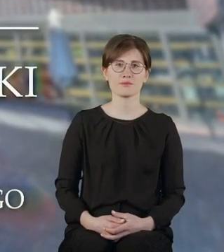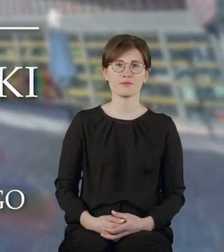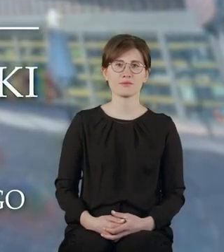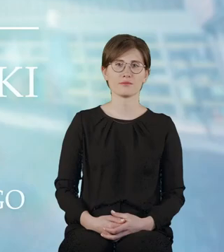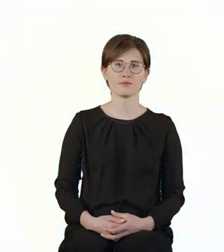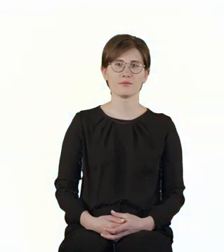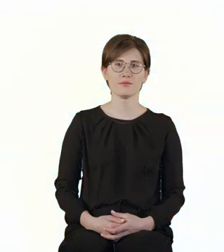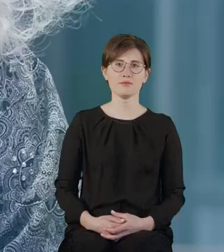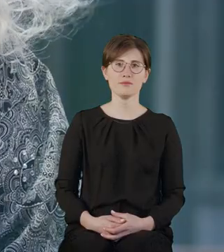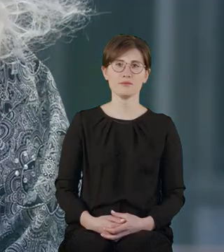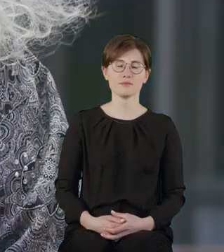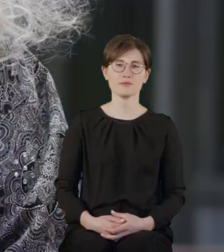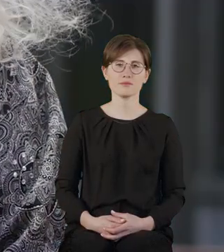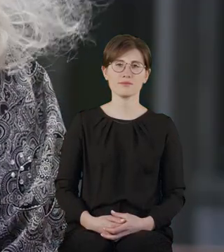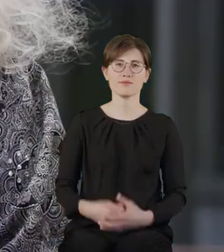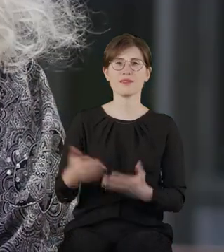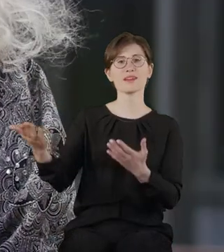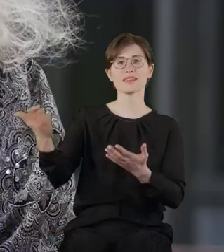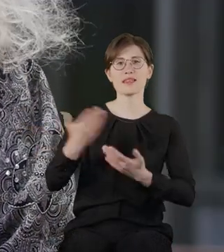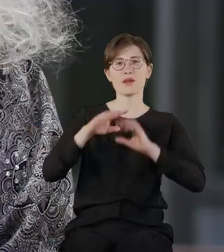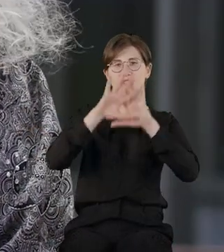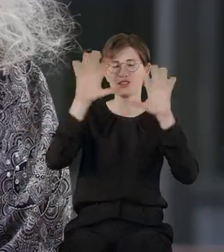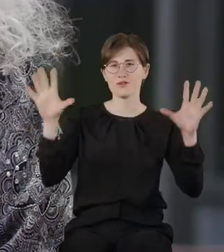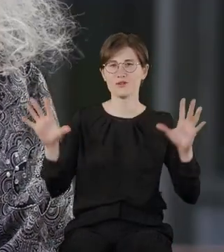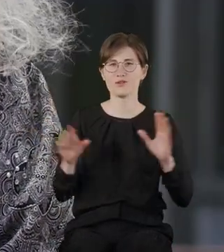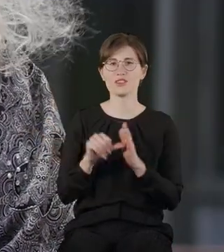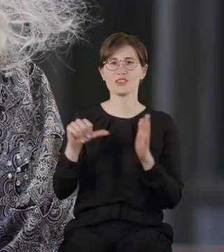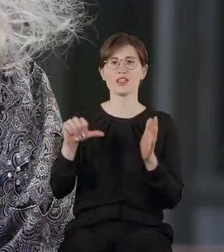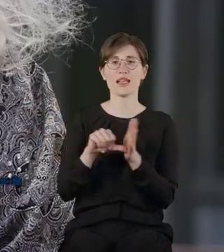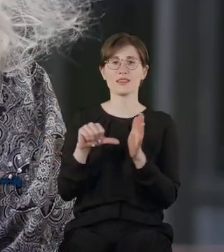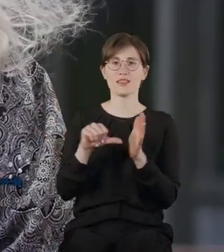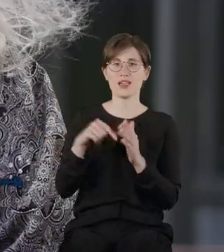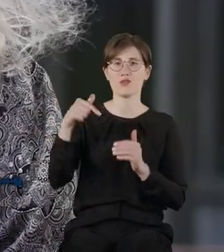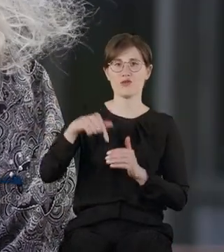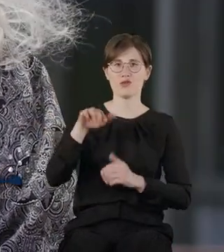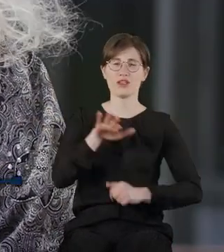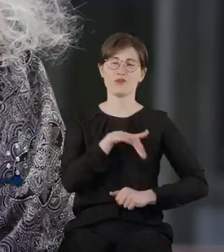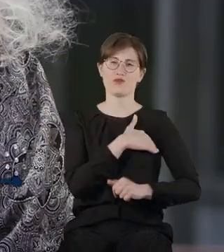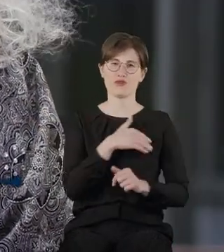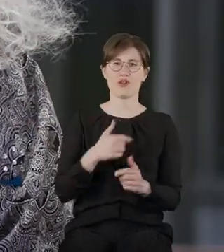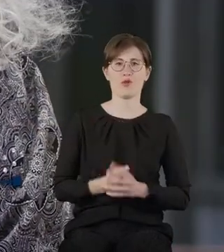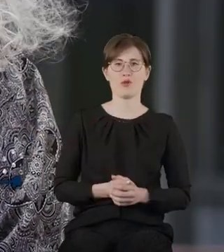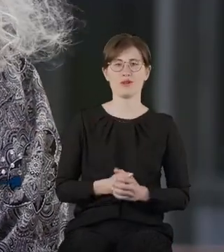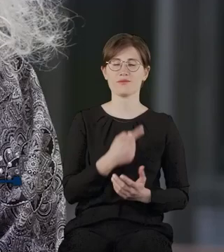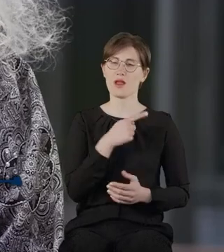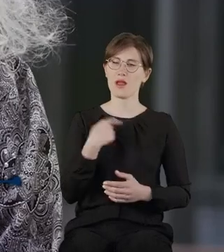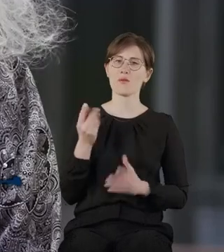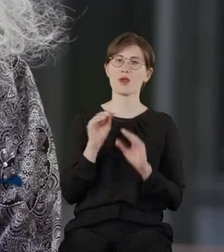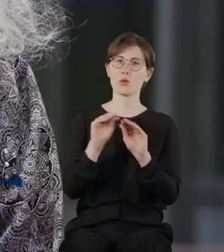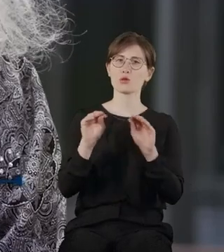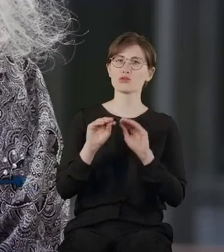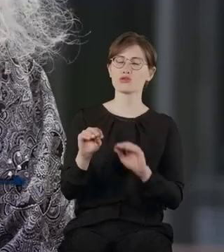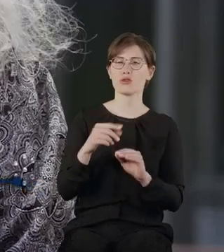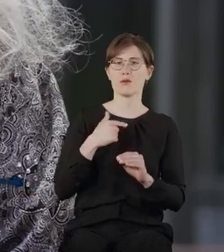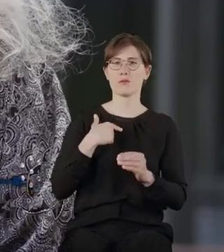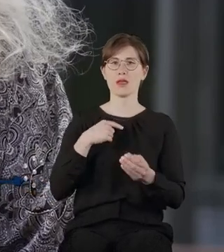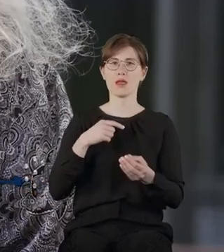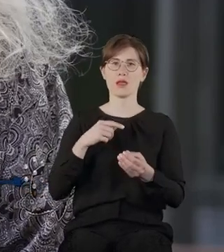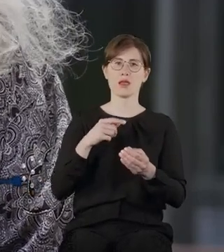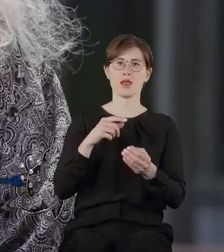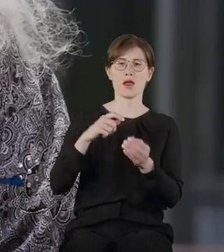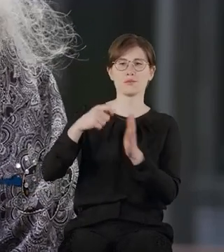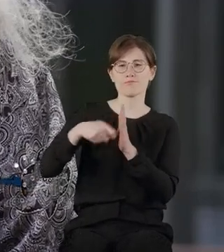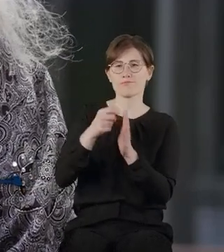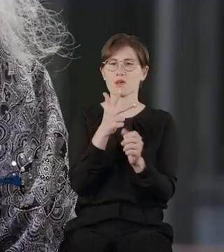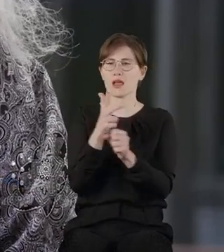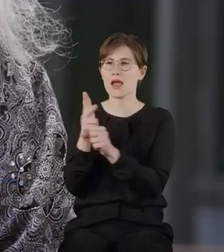Zapraszam wszystkich kandydatów na studia do naszej szkoły. Uczymy tu, jak zostać reżyserem, operatorem